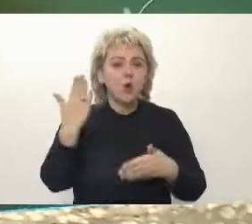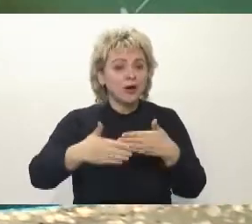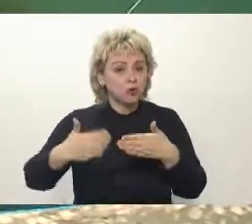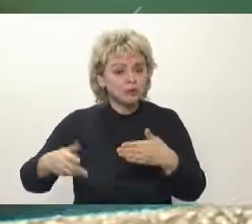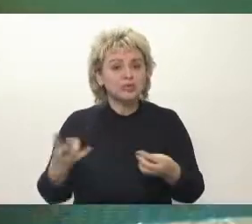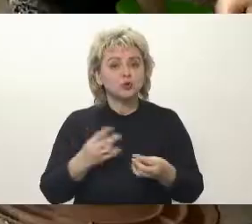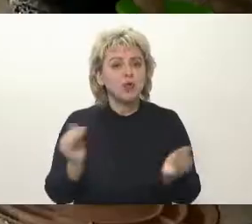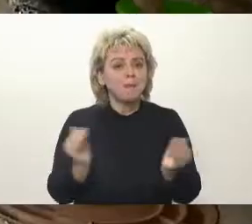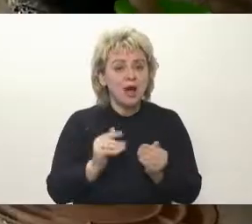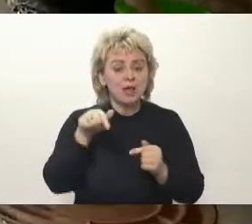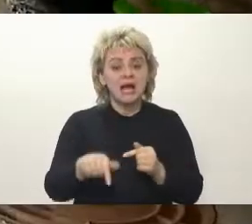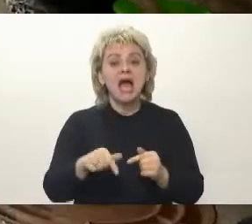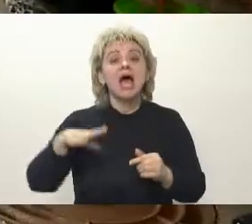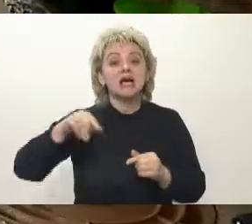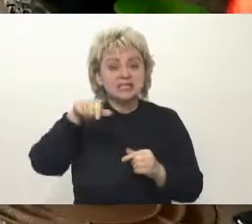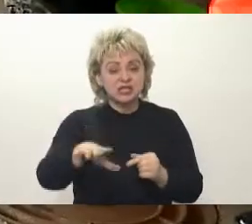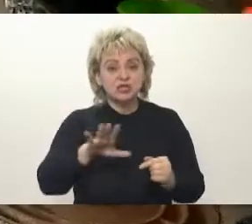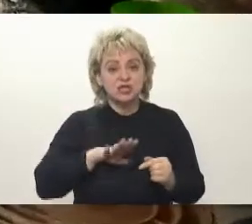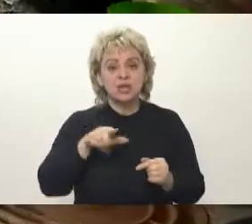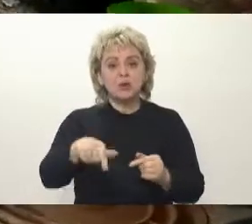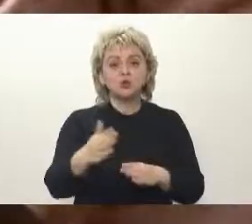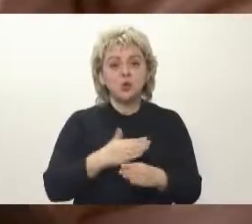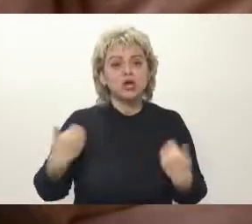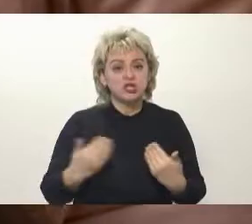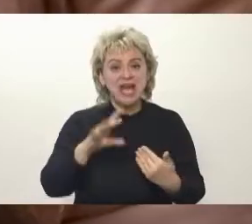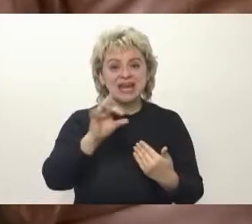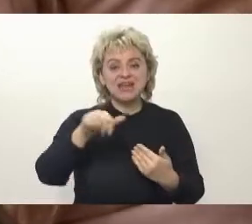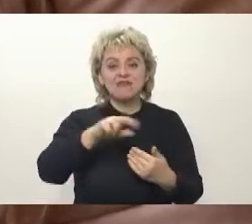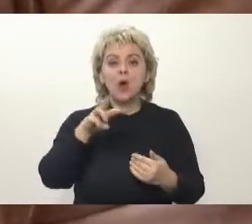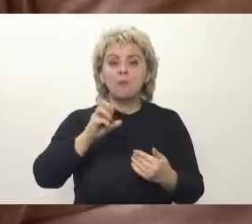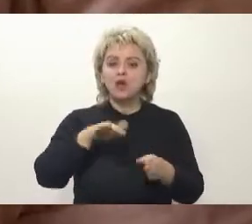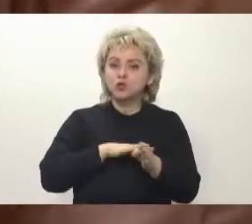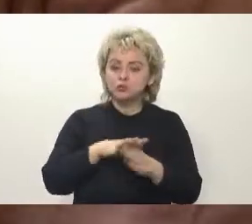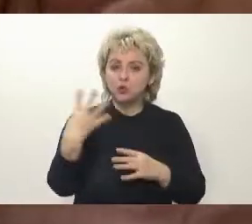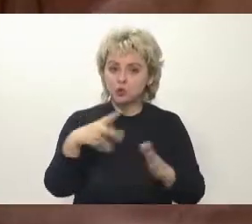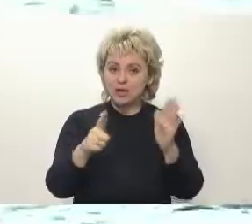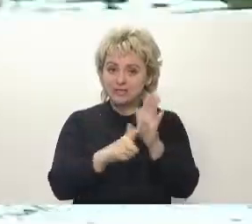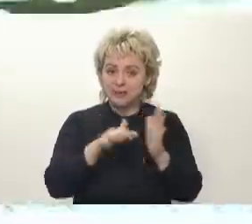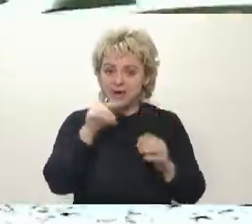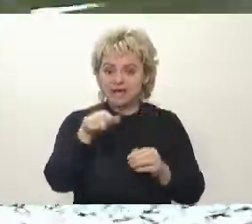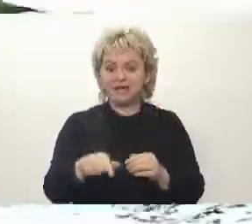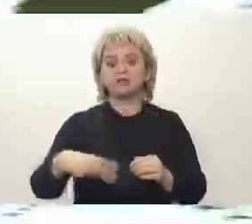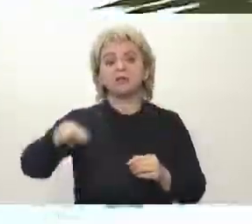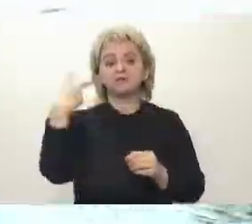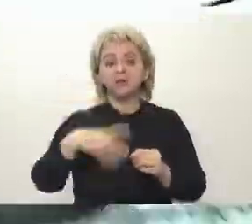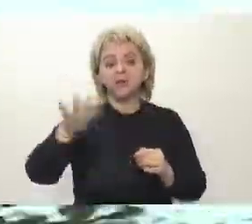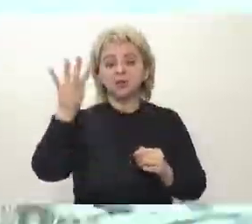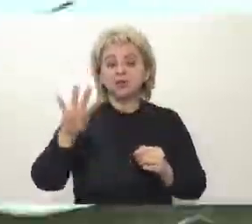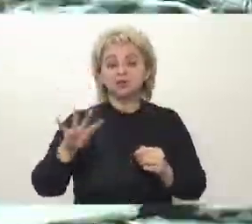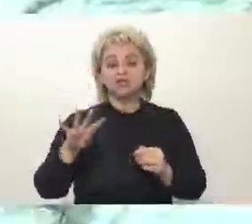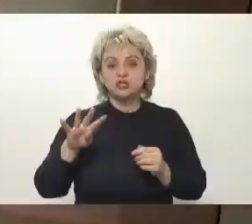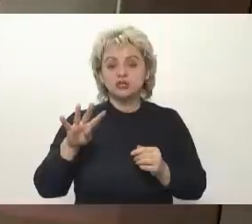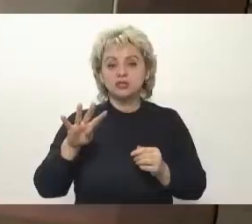их надо нарезать. А соседом Наймы стал бегемот-долгожитель Риф. В марте ему исполнится 47 лет. Екатерина Лободина, Сергей